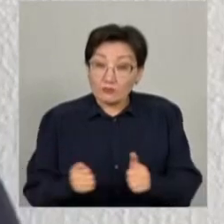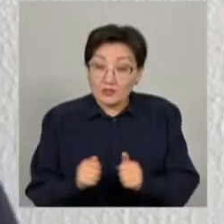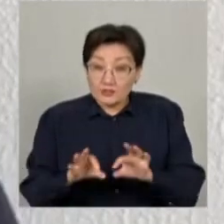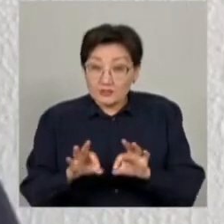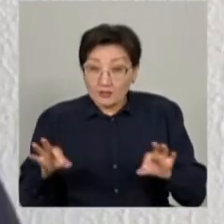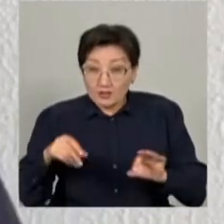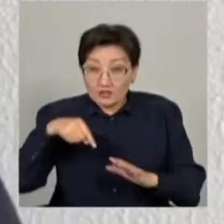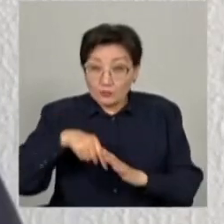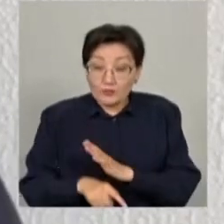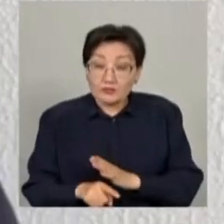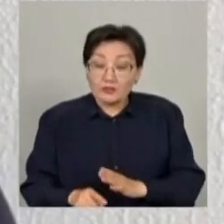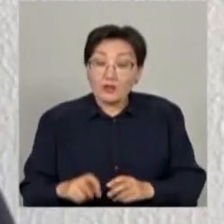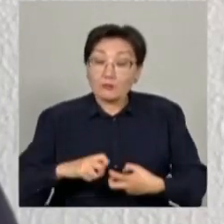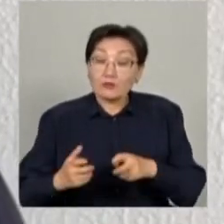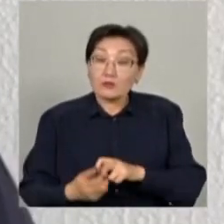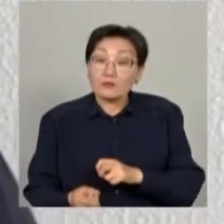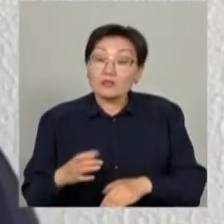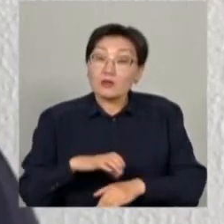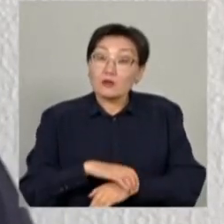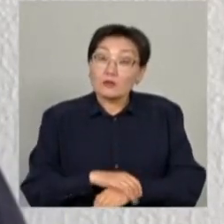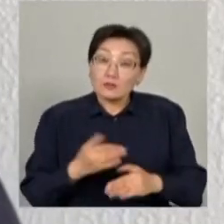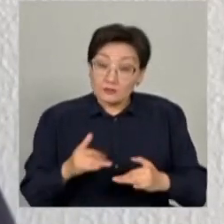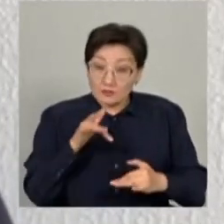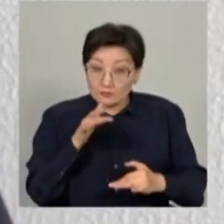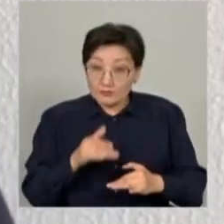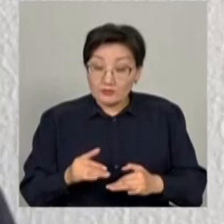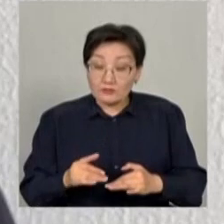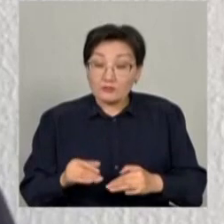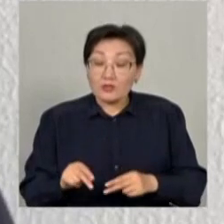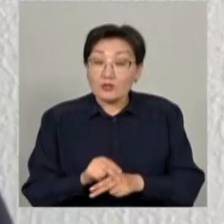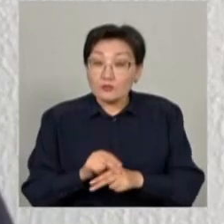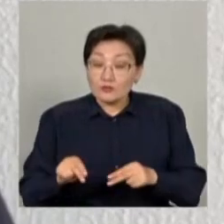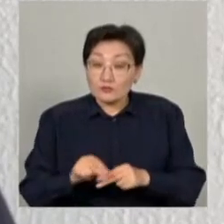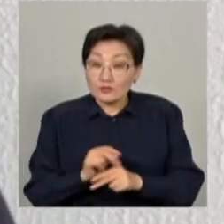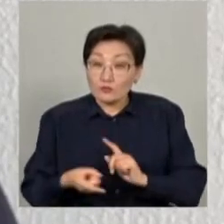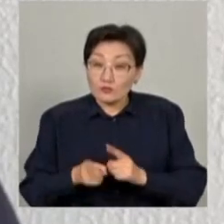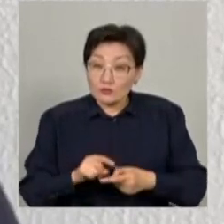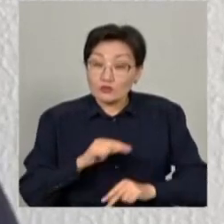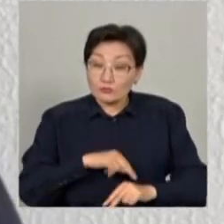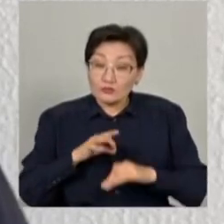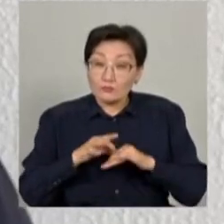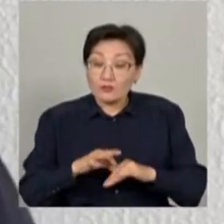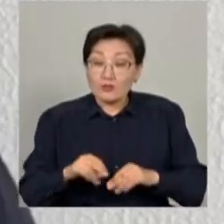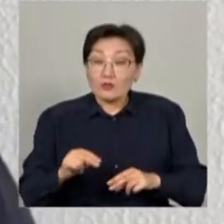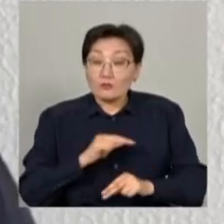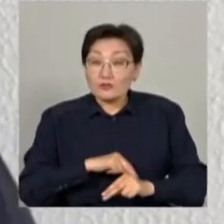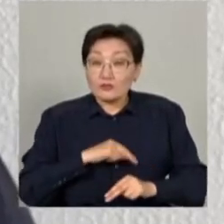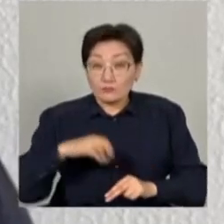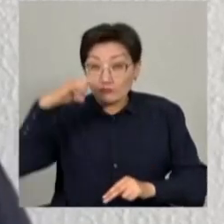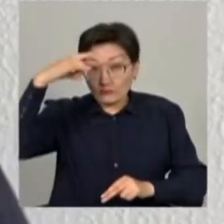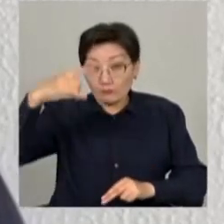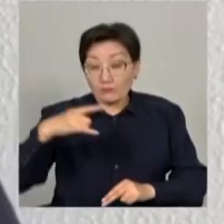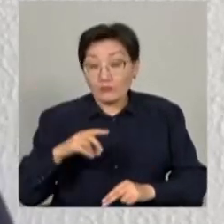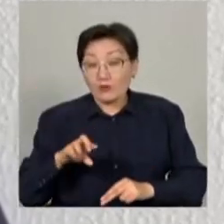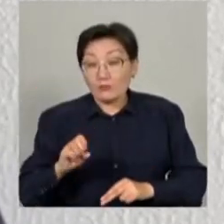құбырдың ысырмасынан ақау себебі анықталды. Қазіргі уақытта ысырманы ауыстыру жұмыстары жүргізіліп жатыр. Жұмысты Балқаш су